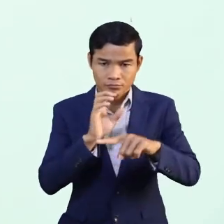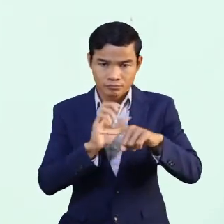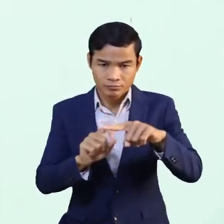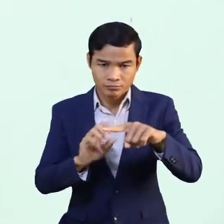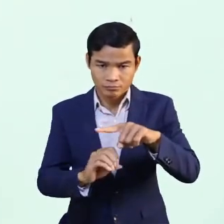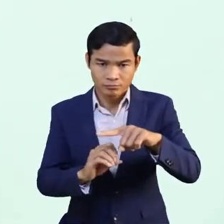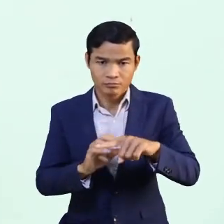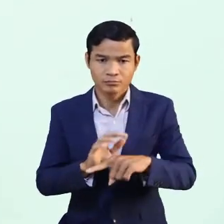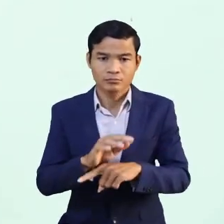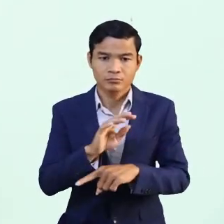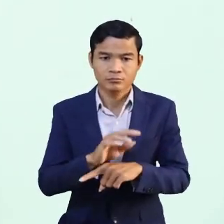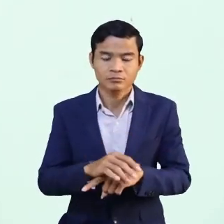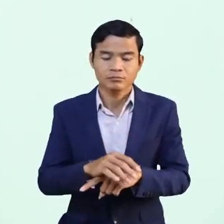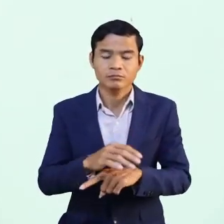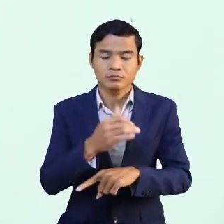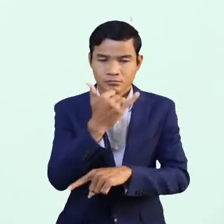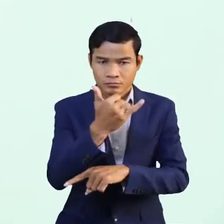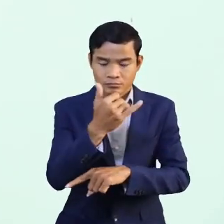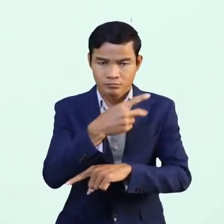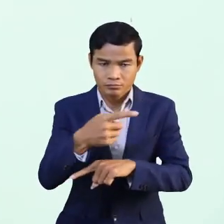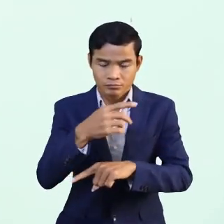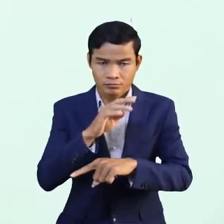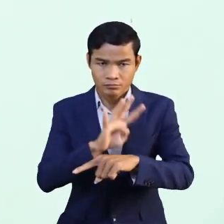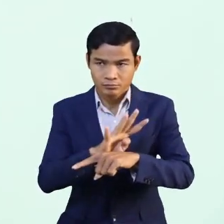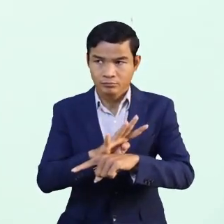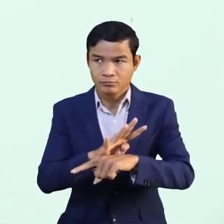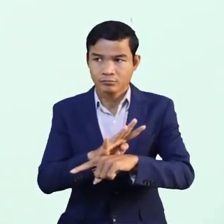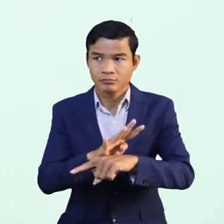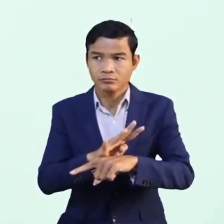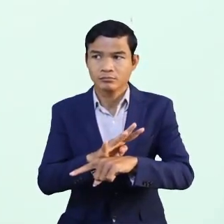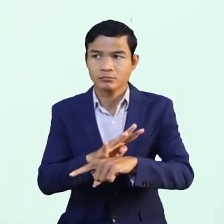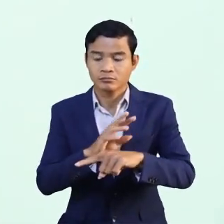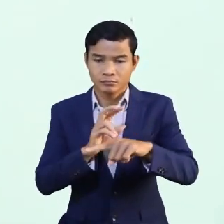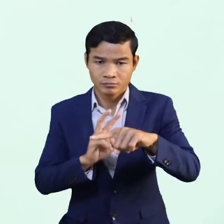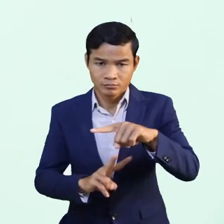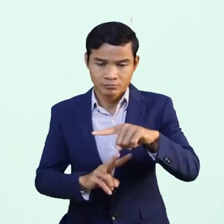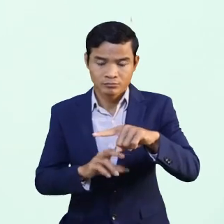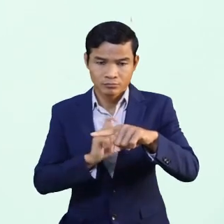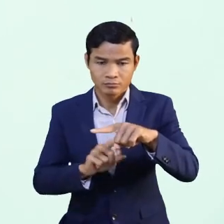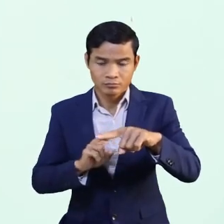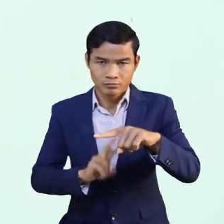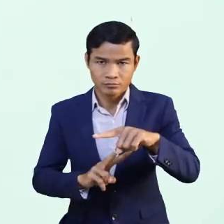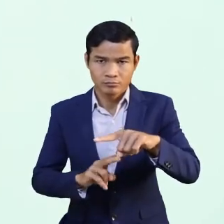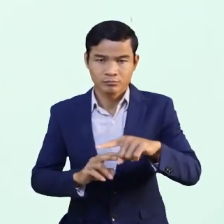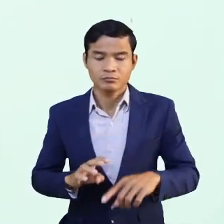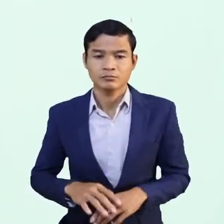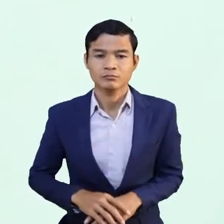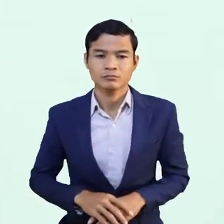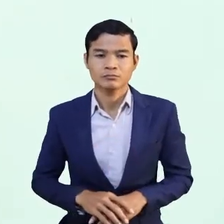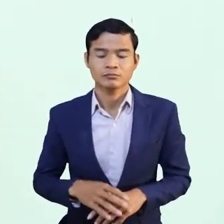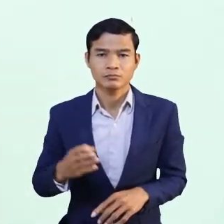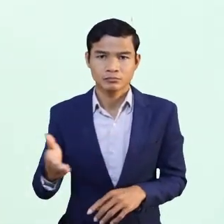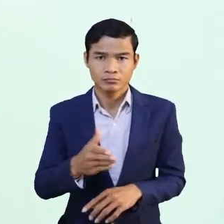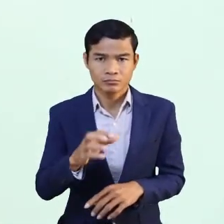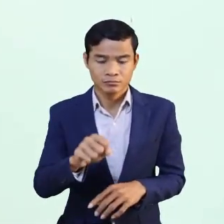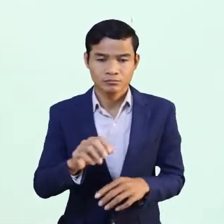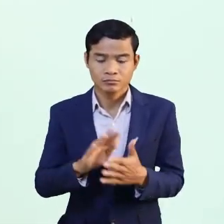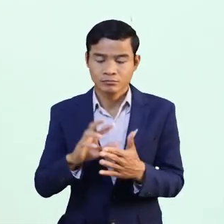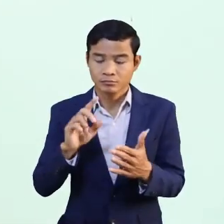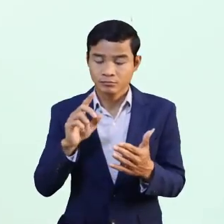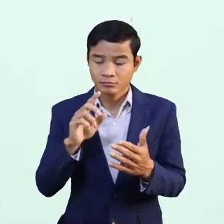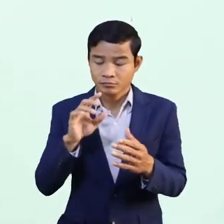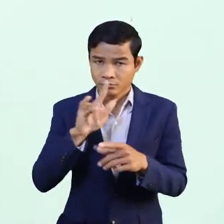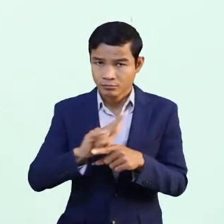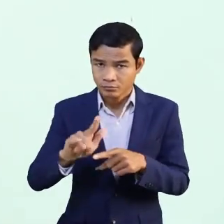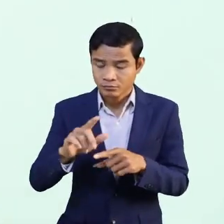រសេរលេខ0 4អស់ជាស្រ័យ6ដក4នៅសល់នៅសល់2យើងសរសេរលេខ2ចាកូនណាខ្លះតែបាន